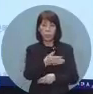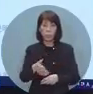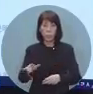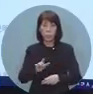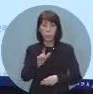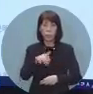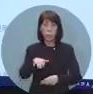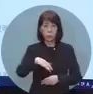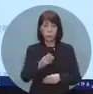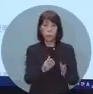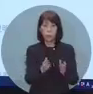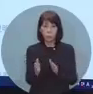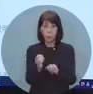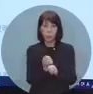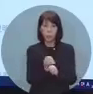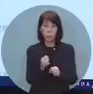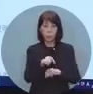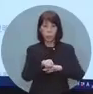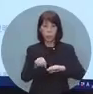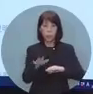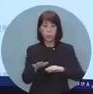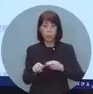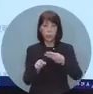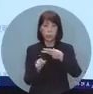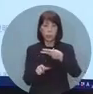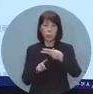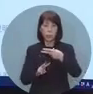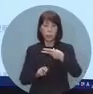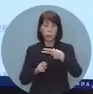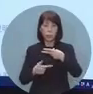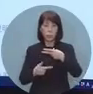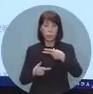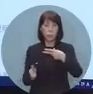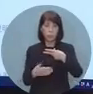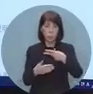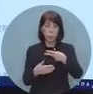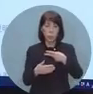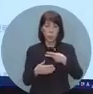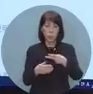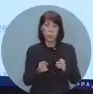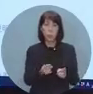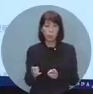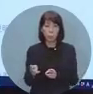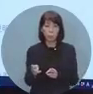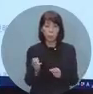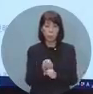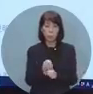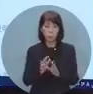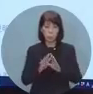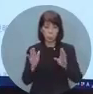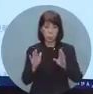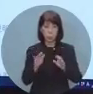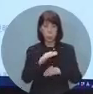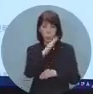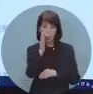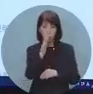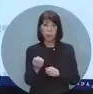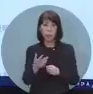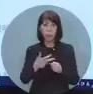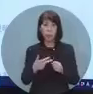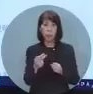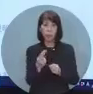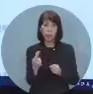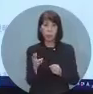が予定されておりましてえ本年の2月26日から準備工事が始まってますで本体工事はえ令和7年度からでござい